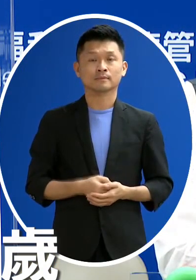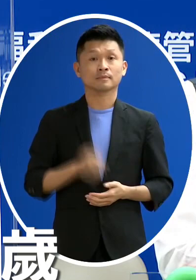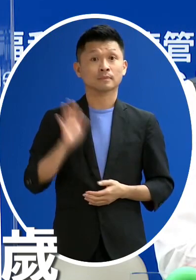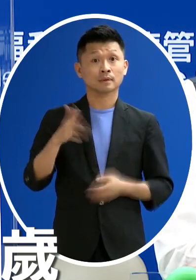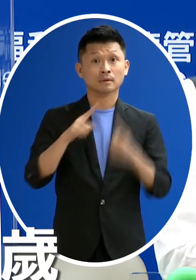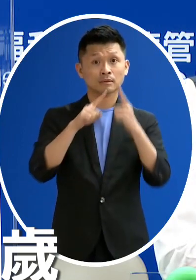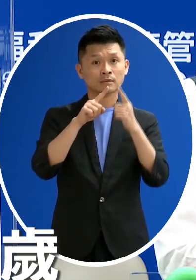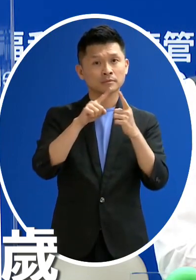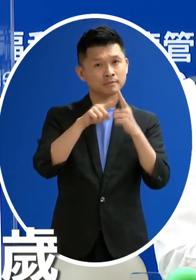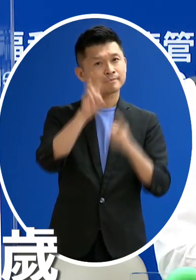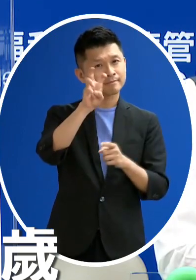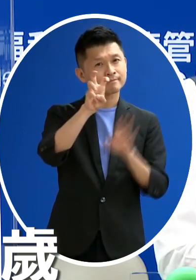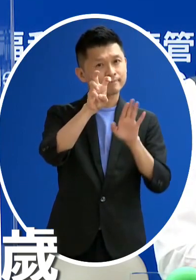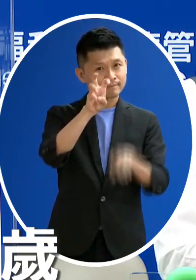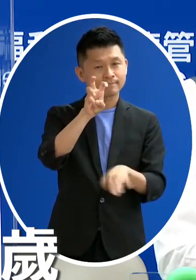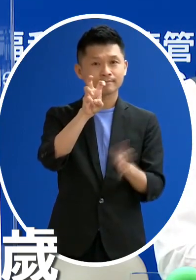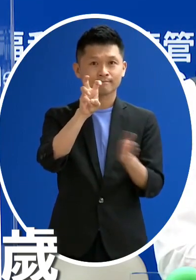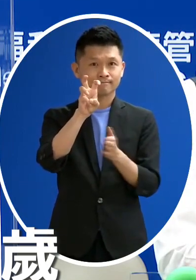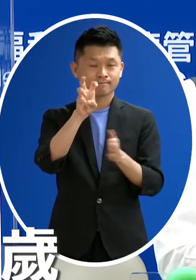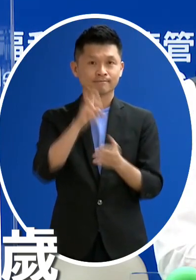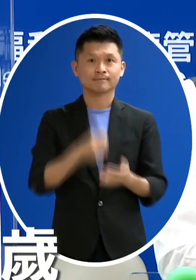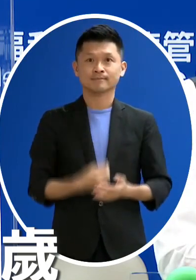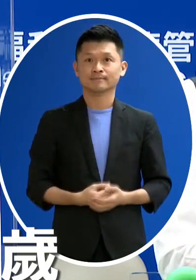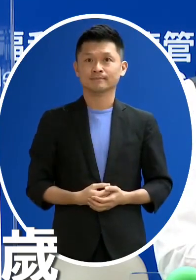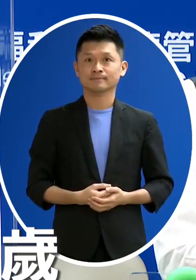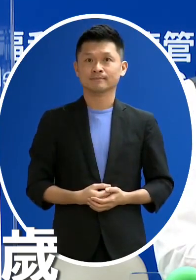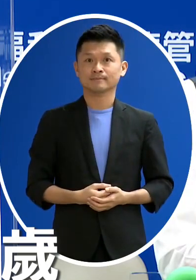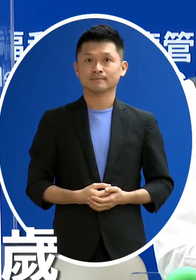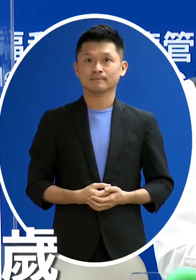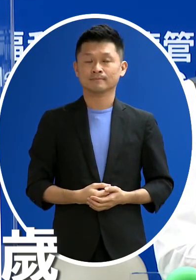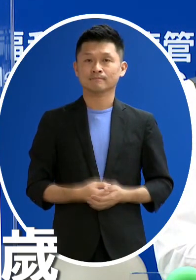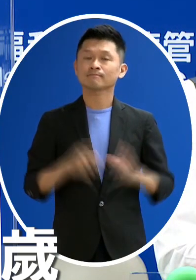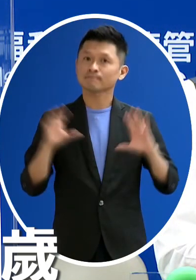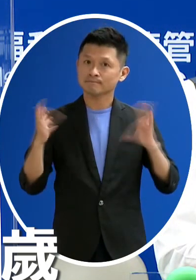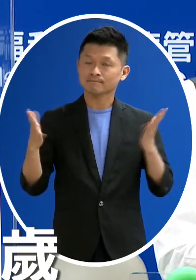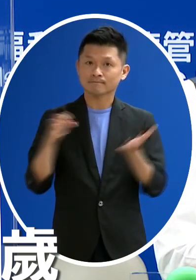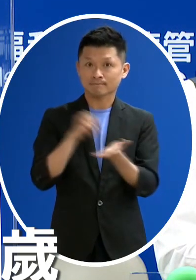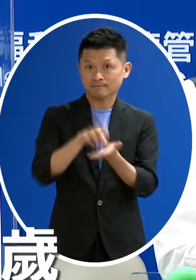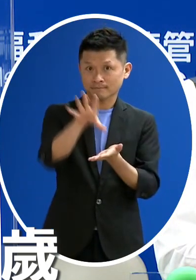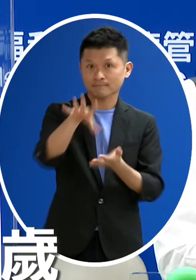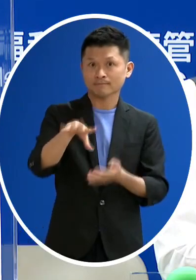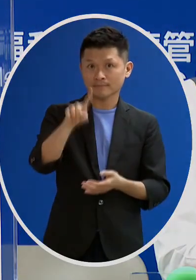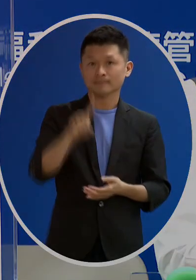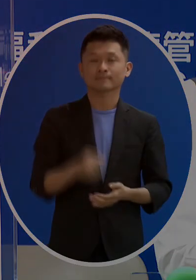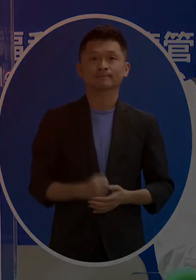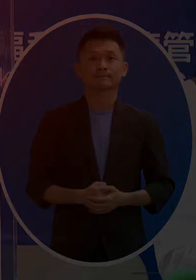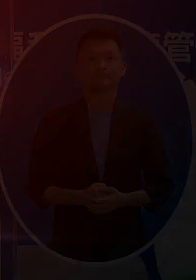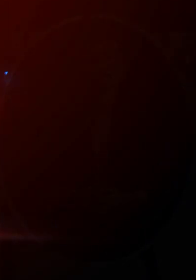个30以下这个范围之内。好，那先跟他做这样的报告哈。